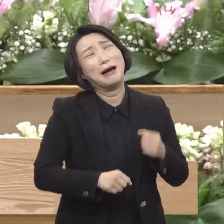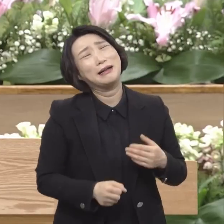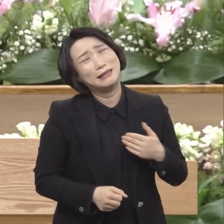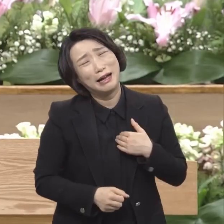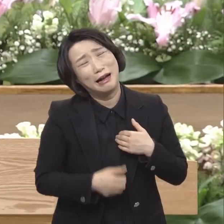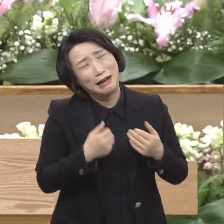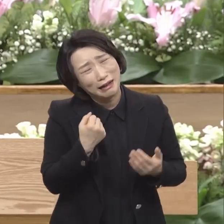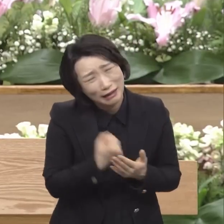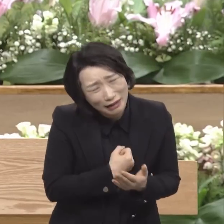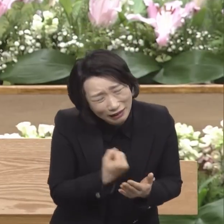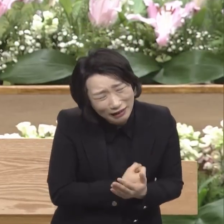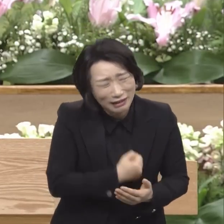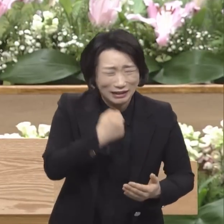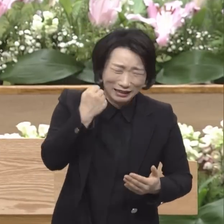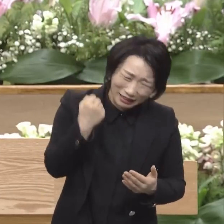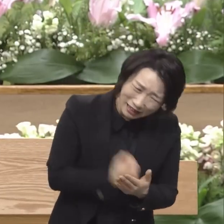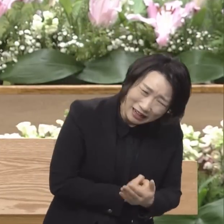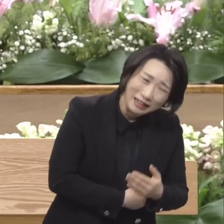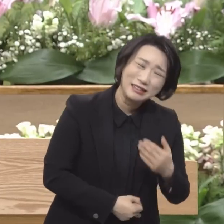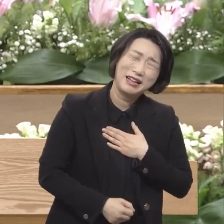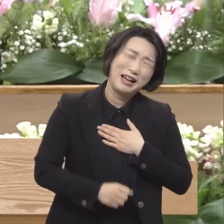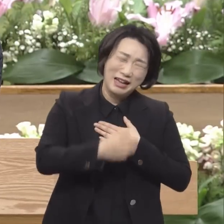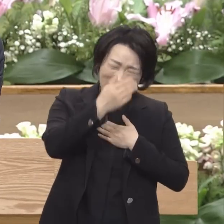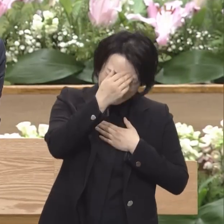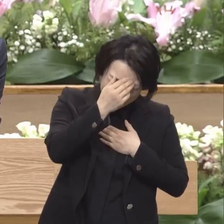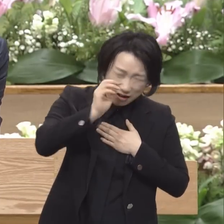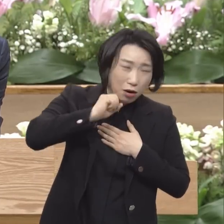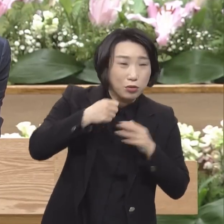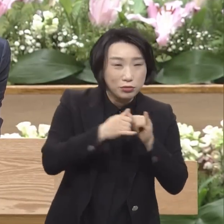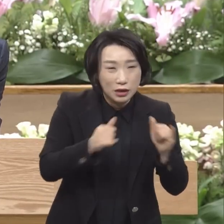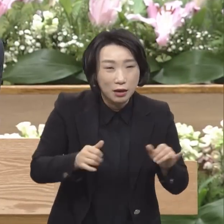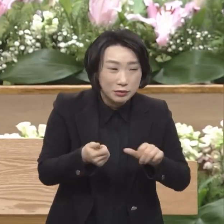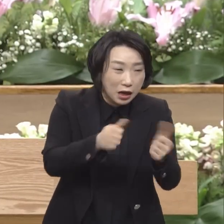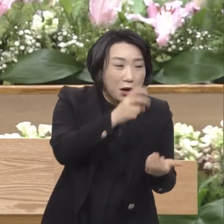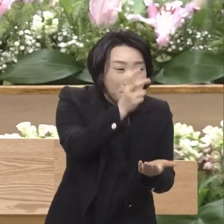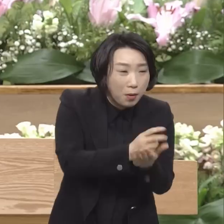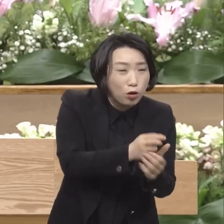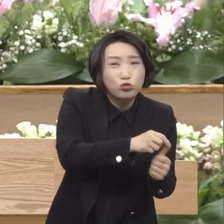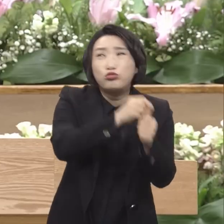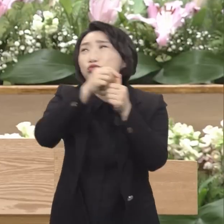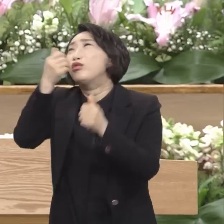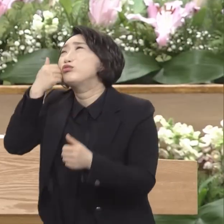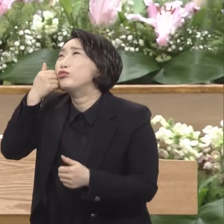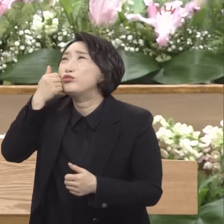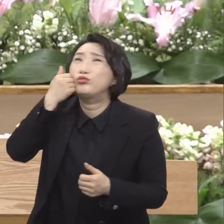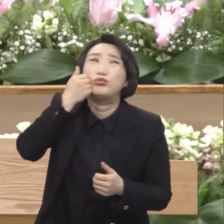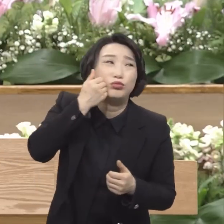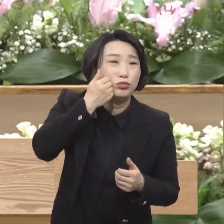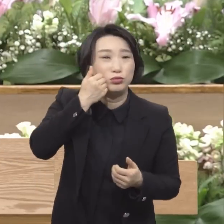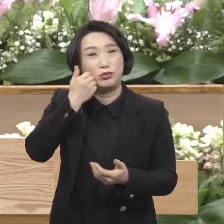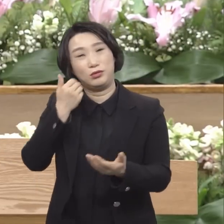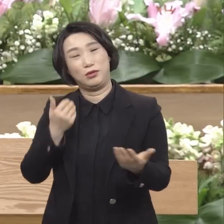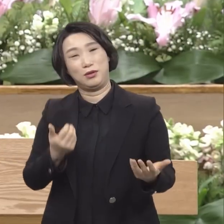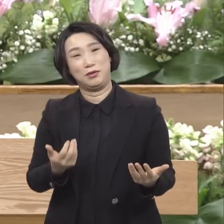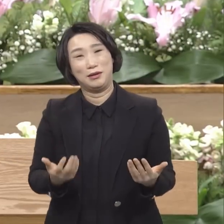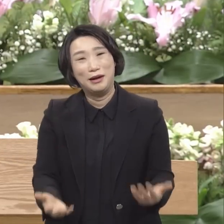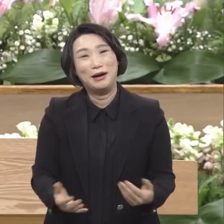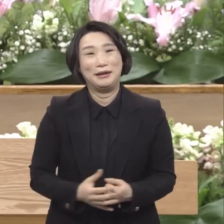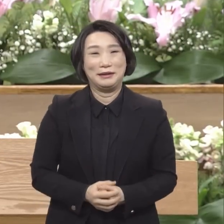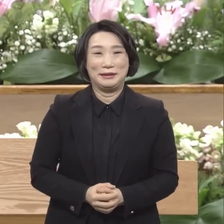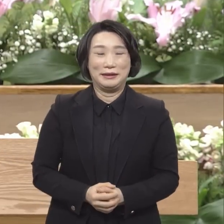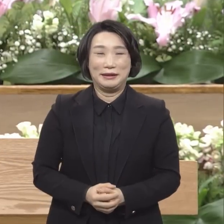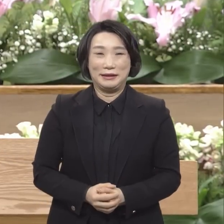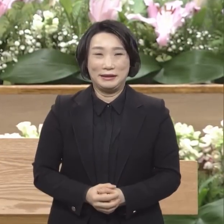행하는도다. 오라, 나는 곤고한 사람이로다. 이 사망의 몸에서 나를 구원할 자가